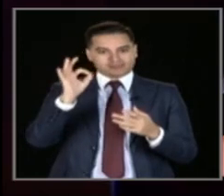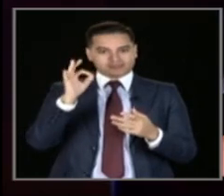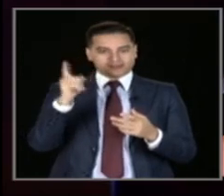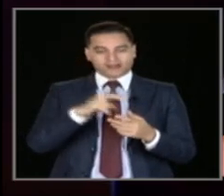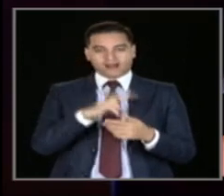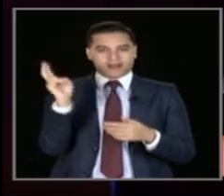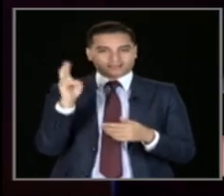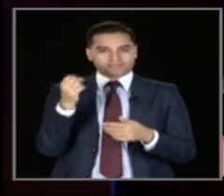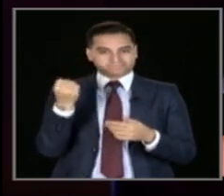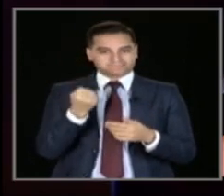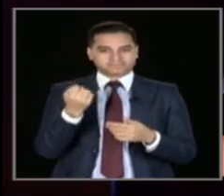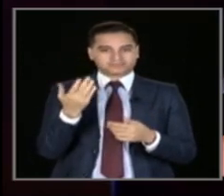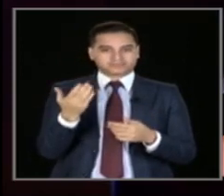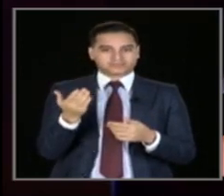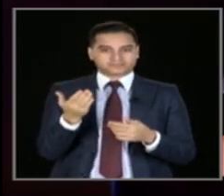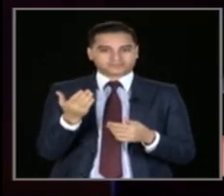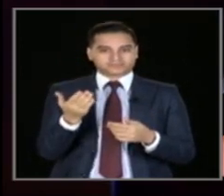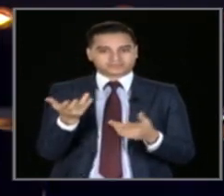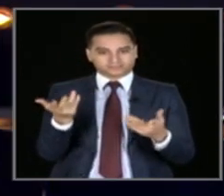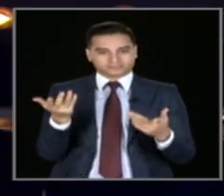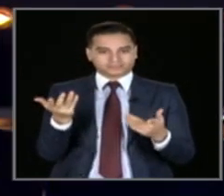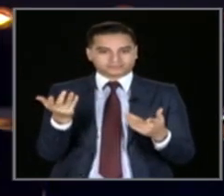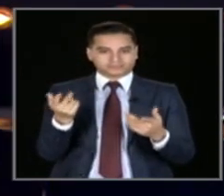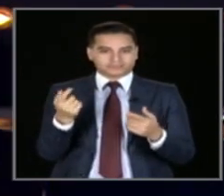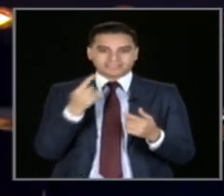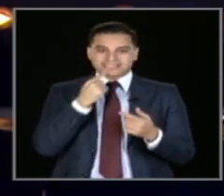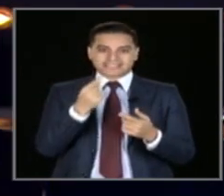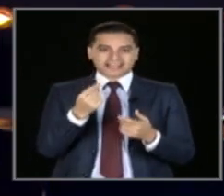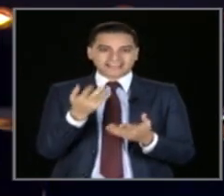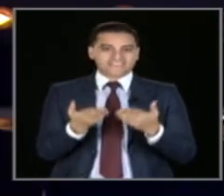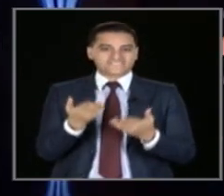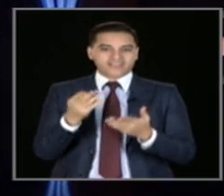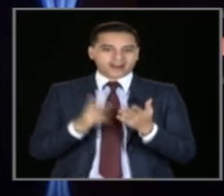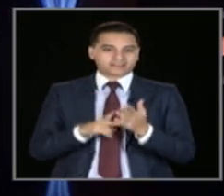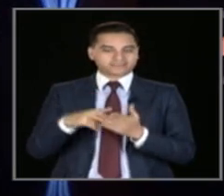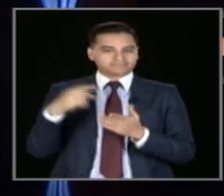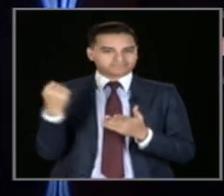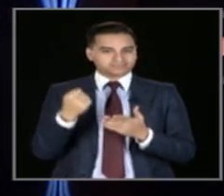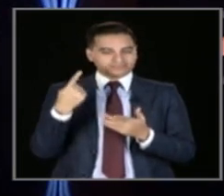خطفهم منك طعيمة. صح والله، أنا كنت لسه يعني. أيوة، ما هي ثانية، الفرق بينك وبينه ثانية. هو